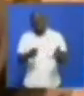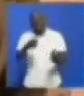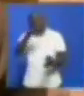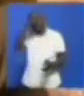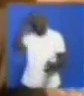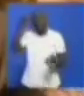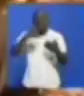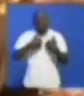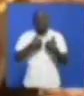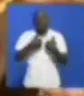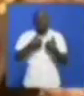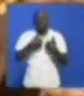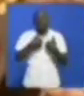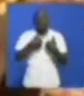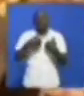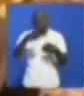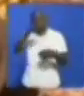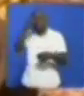pas de pierre, tu vois.